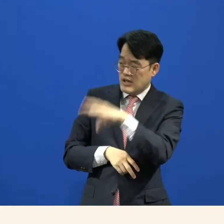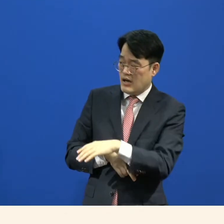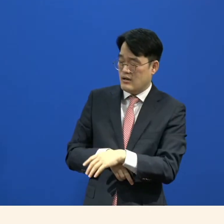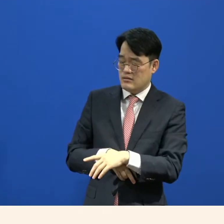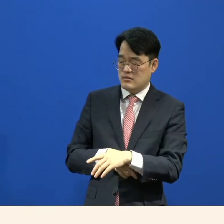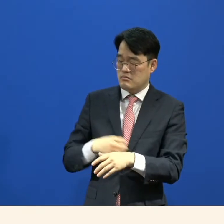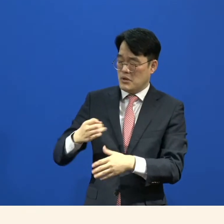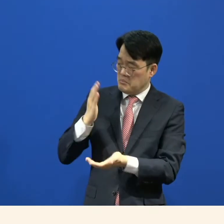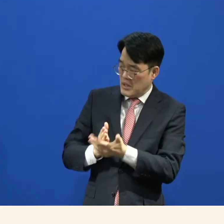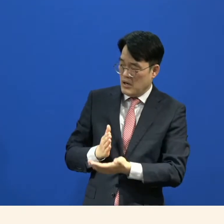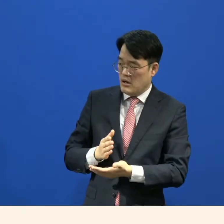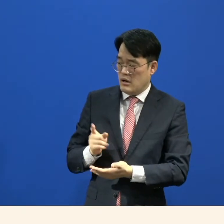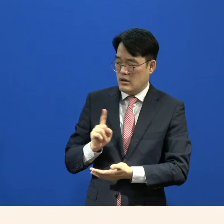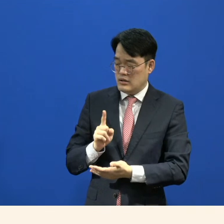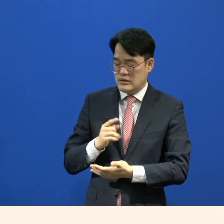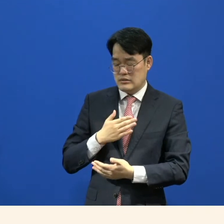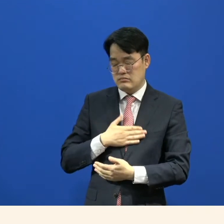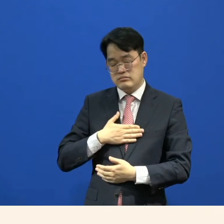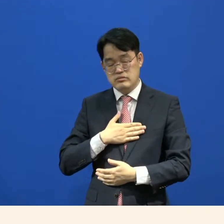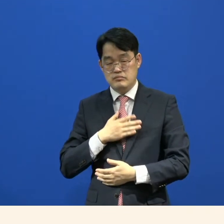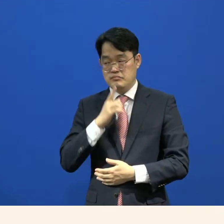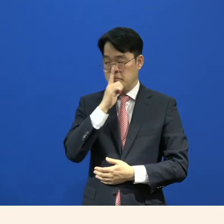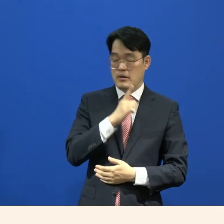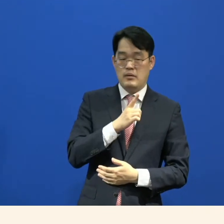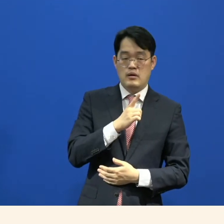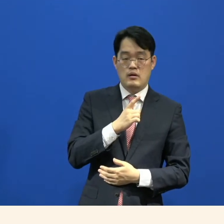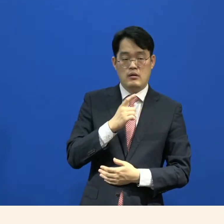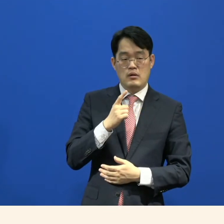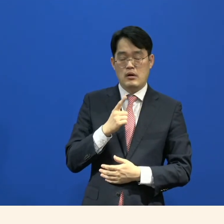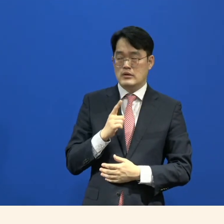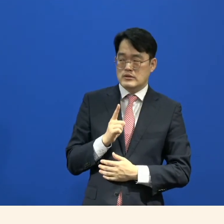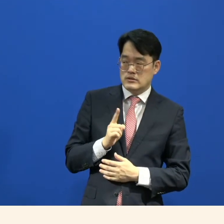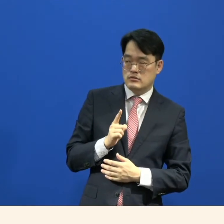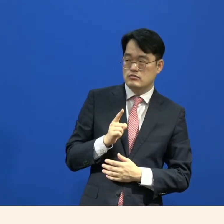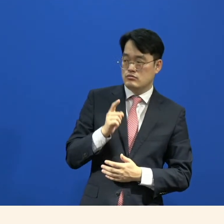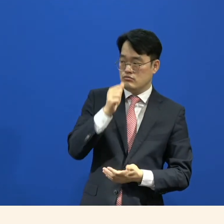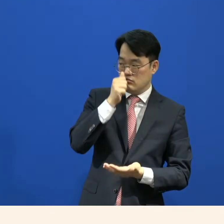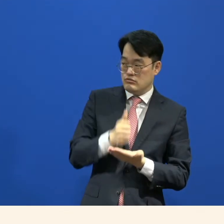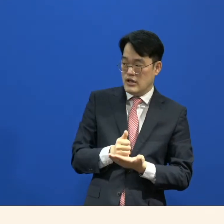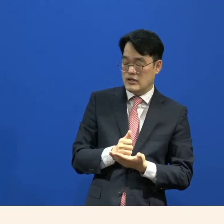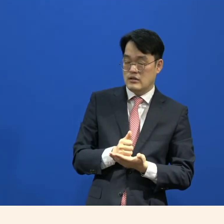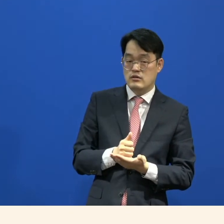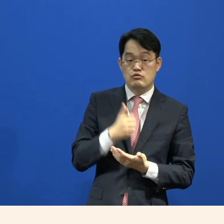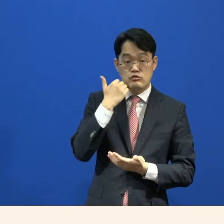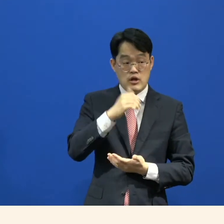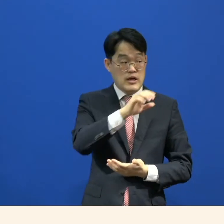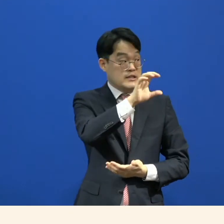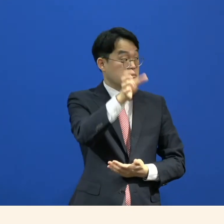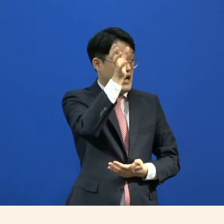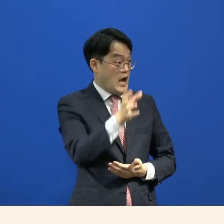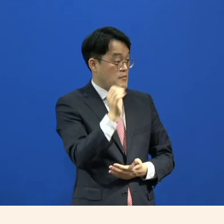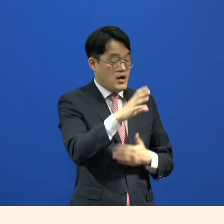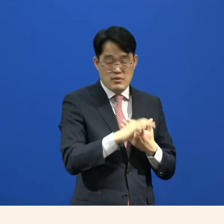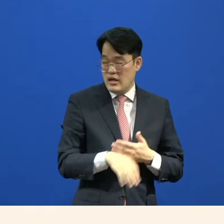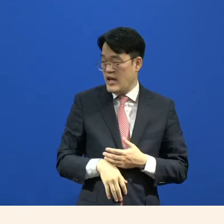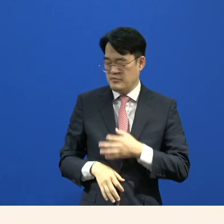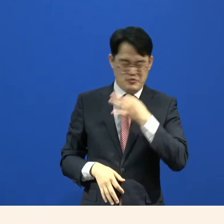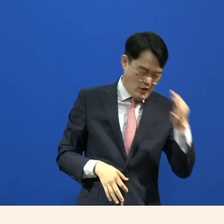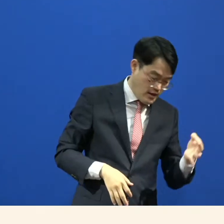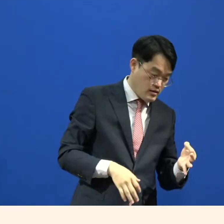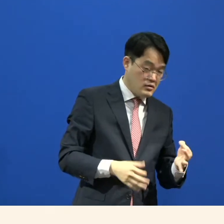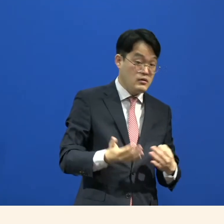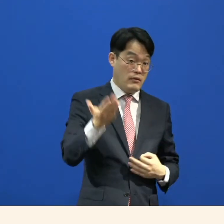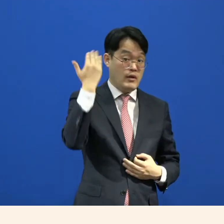아주 치욕적인 것이거든요. 몸을 막 떨어야 되는. 그러니까 누군가 대화하다가 십자가 얘기 나면 침을 뱉어버렸다.